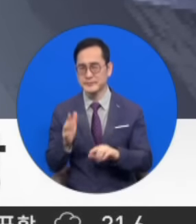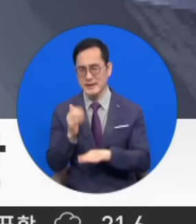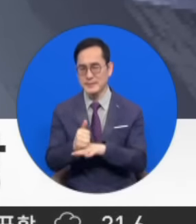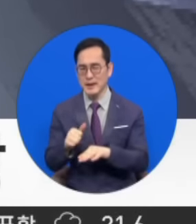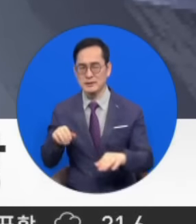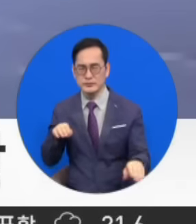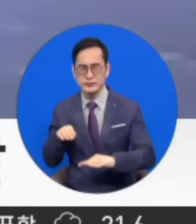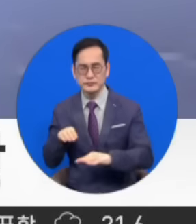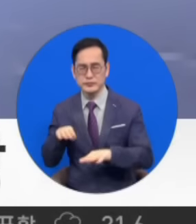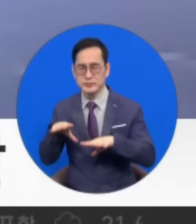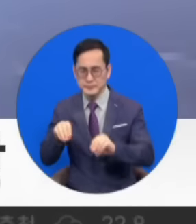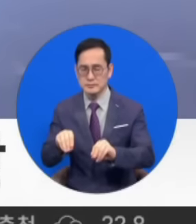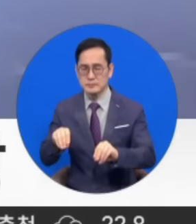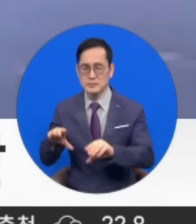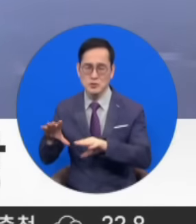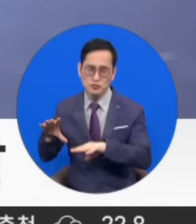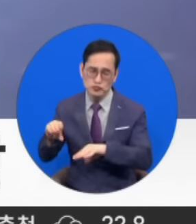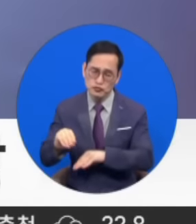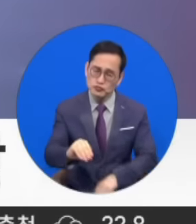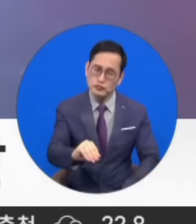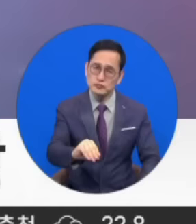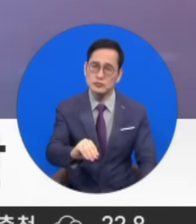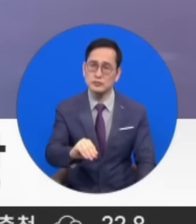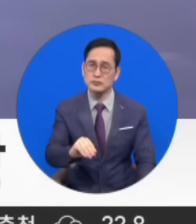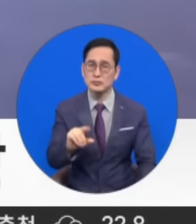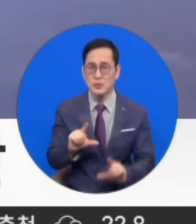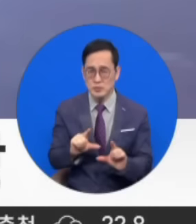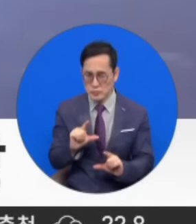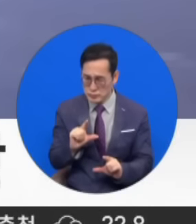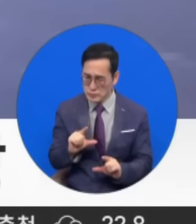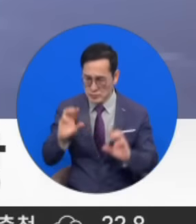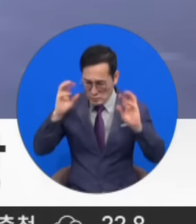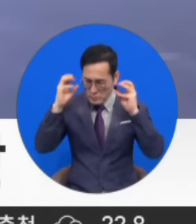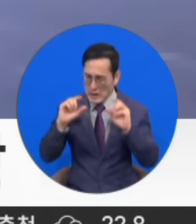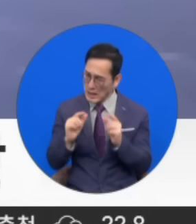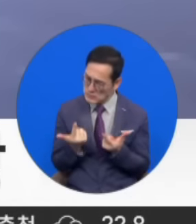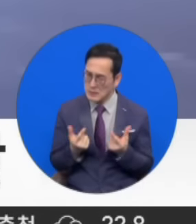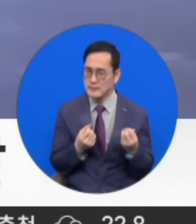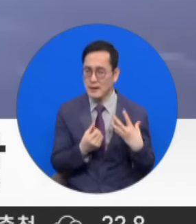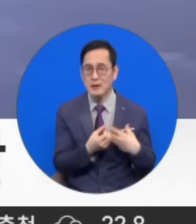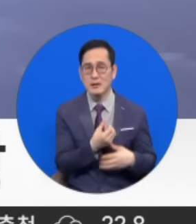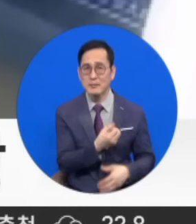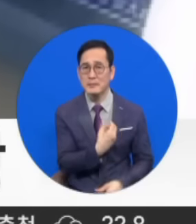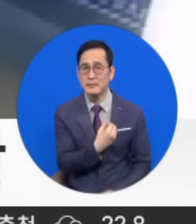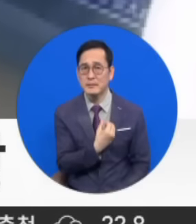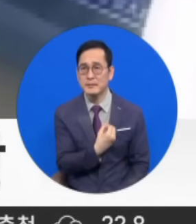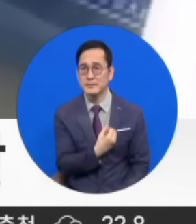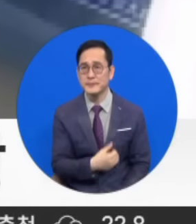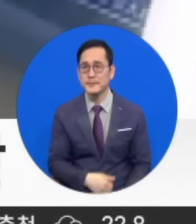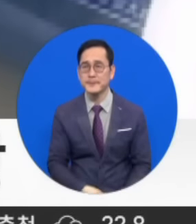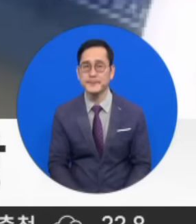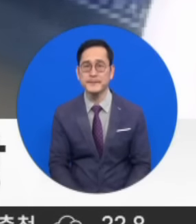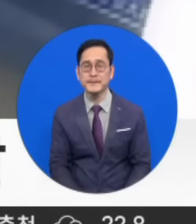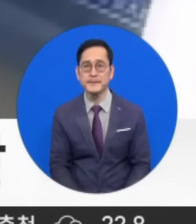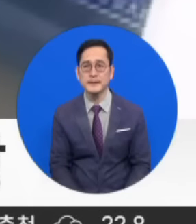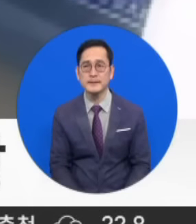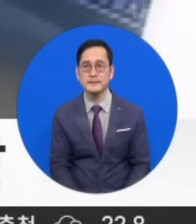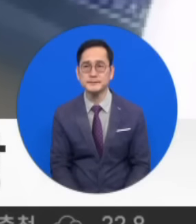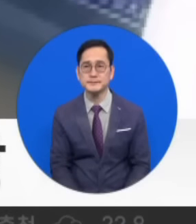가능성을 얘기하는 분들도 있더라고요. 그렇군요. 예. 그러니까 여러 가능성이 다 열려 있는 상태이긴 한데 물론 이제 가해 차량